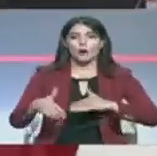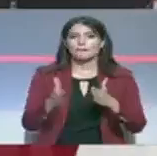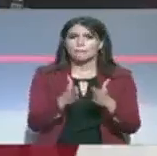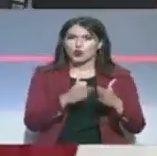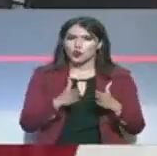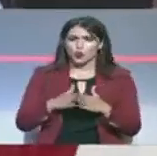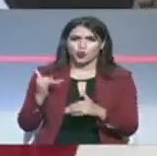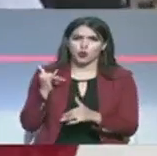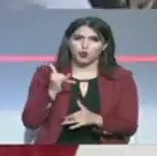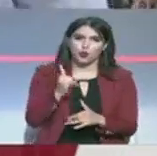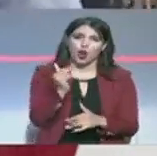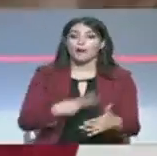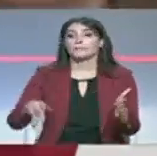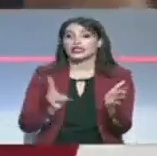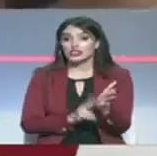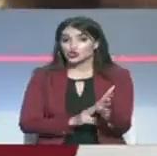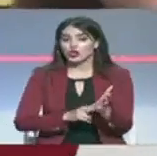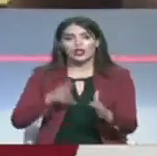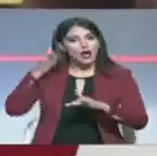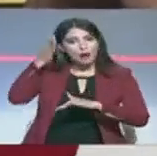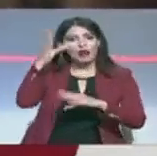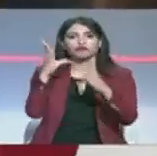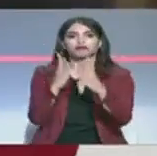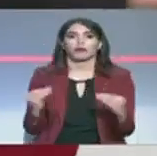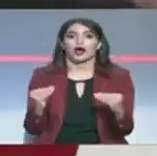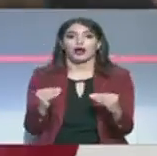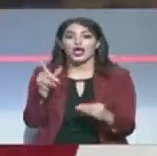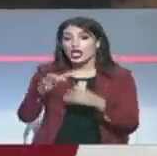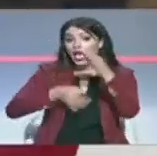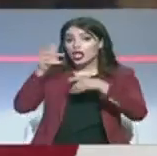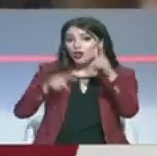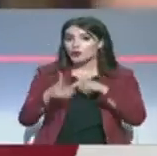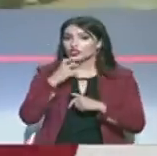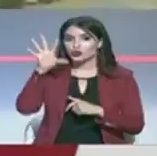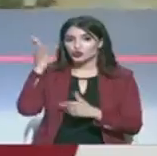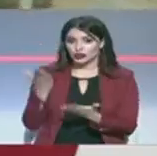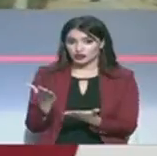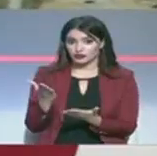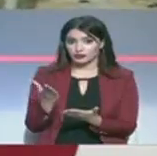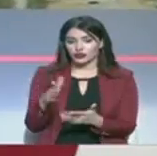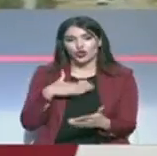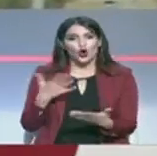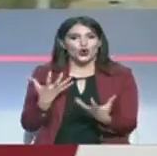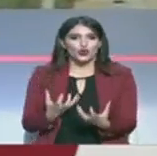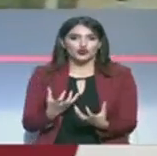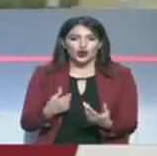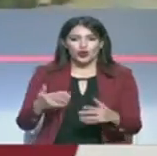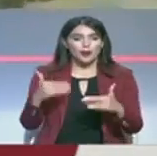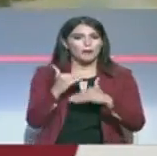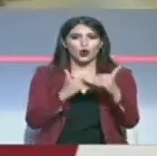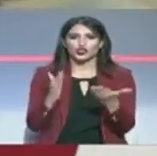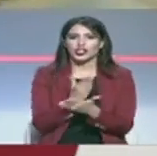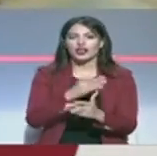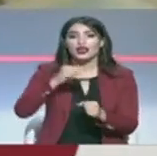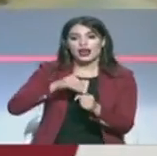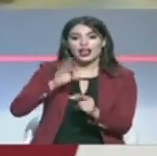طال الطريق نحو تحقيقها وأمل مفقود يتحدث التونسي. ماذا بينا مشاريع اقتصادية، خاطر المشاريع